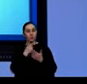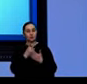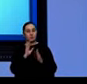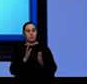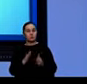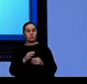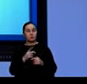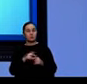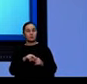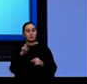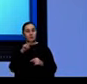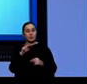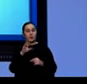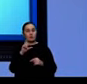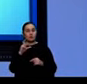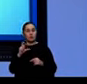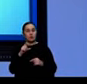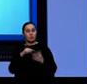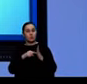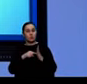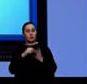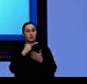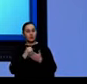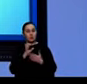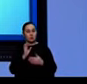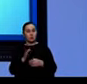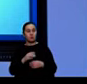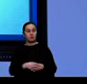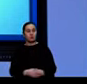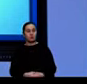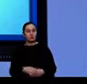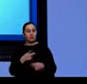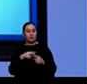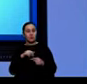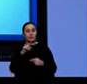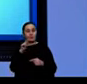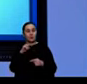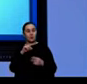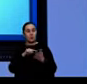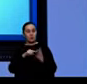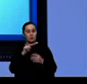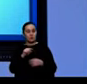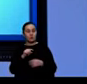шығамыз. Д ва Е нұқталарыны белгілен. Mana D nuqta.